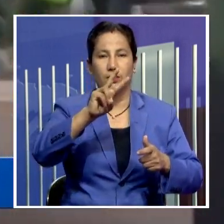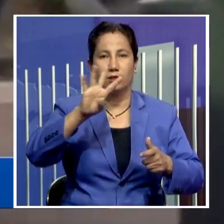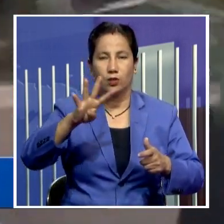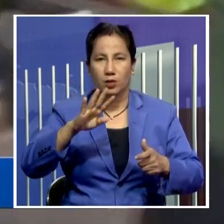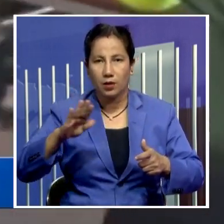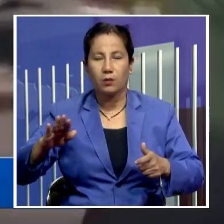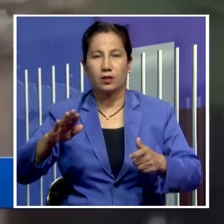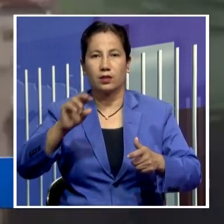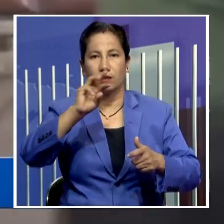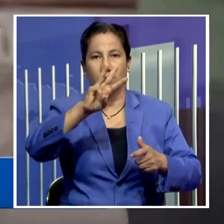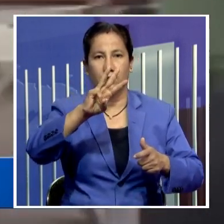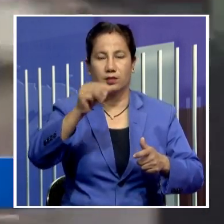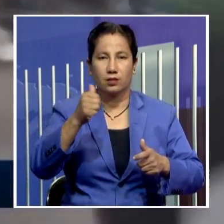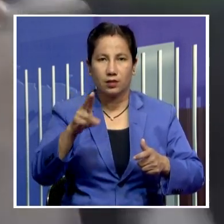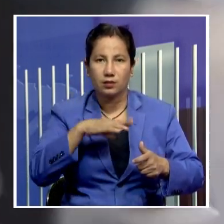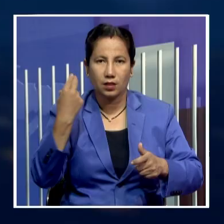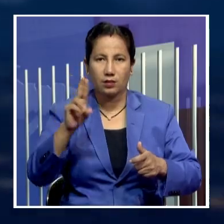गयो।